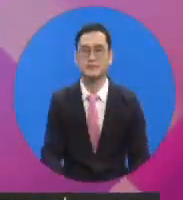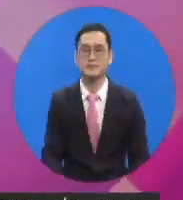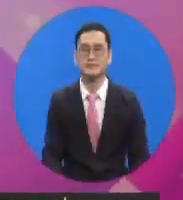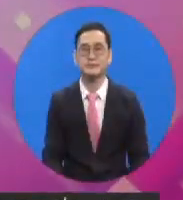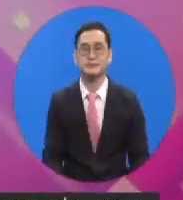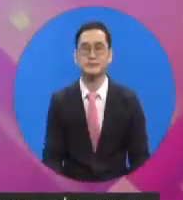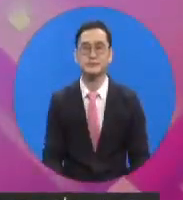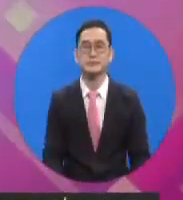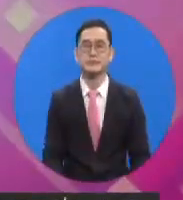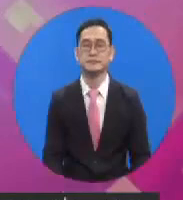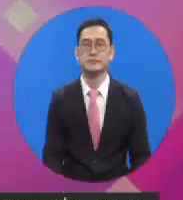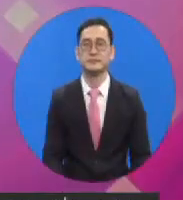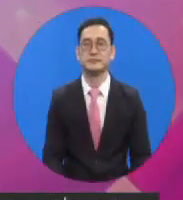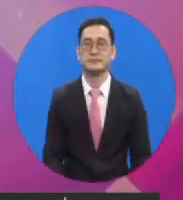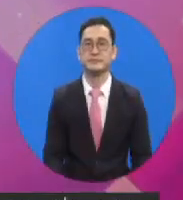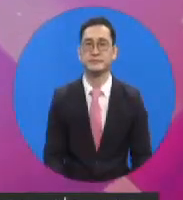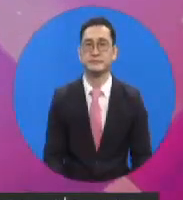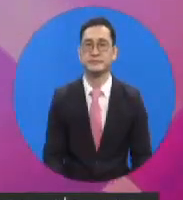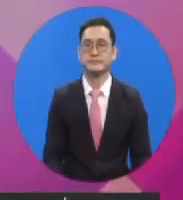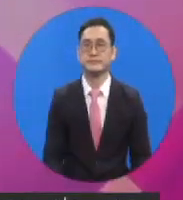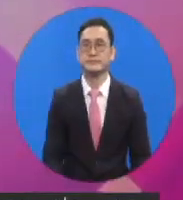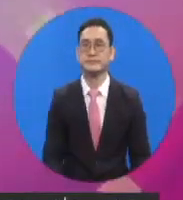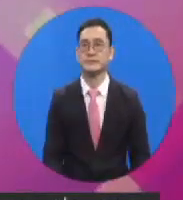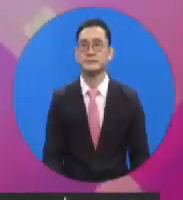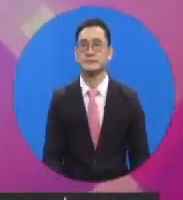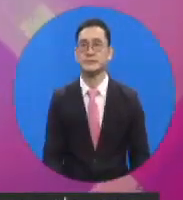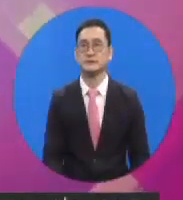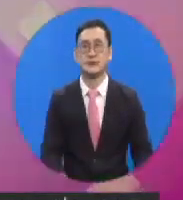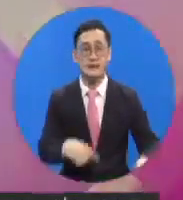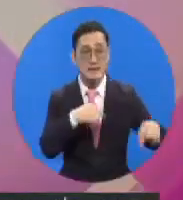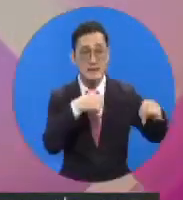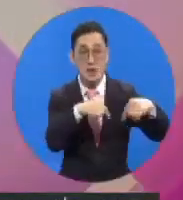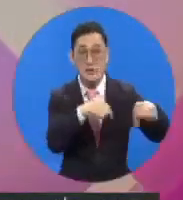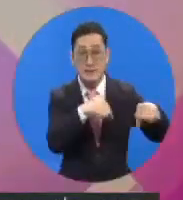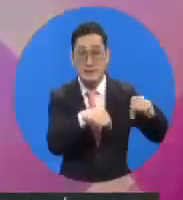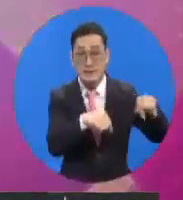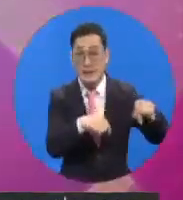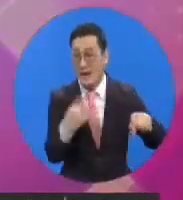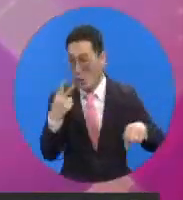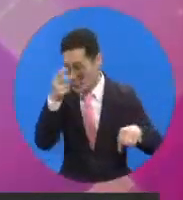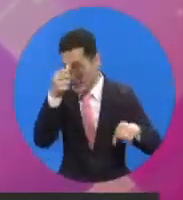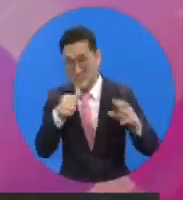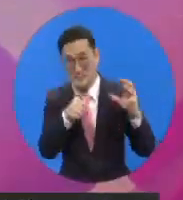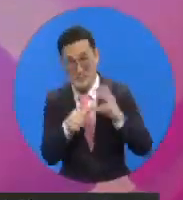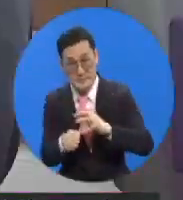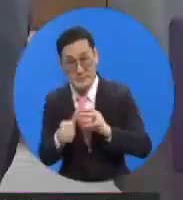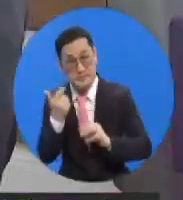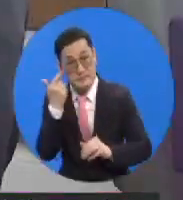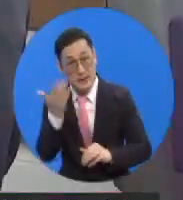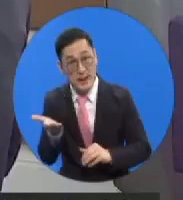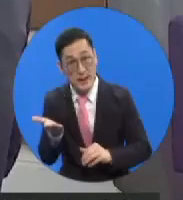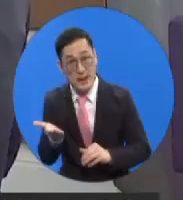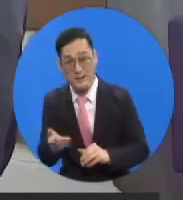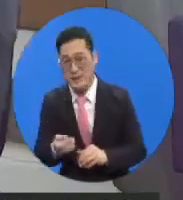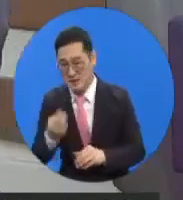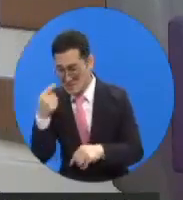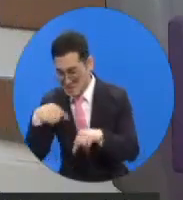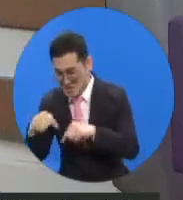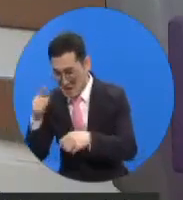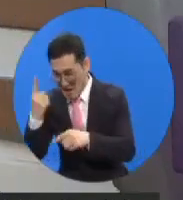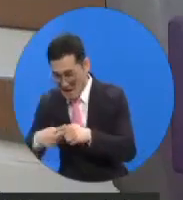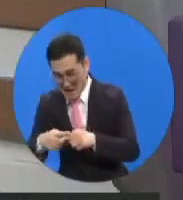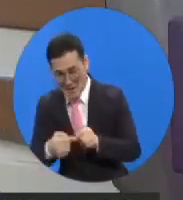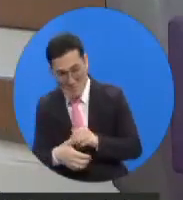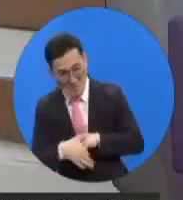겁니까? 아니면 박순철 전 지검장 말대로 정치가 검찰을 덮은 겁니까? 글쎄요, 뭐